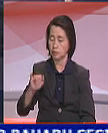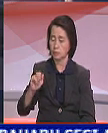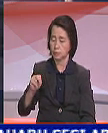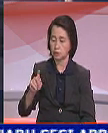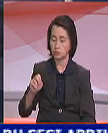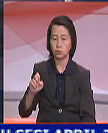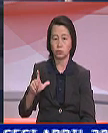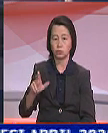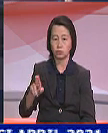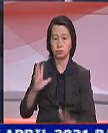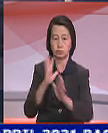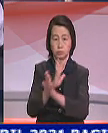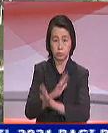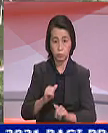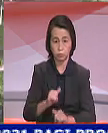Sarawak.